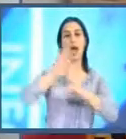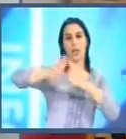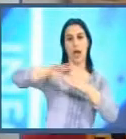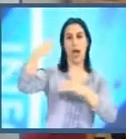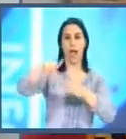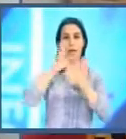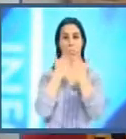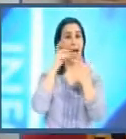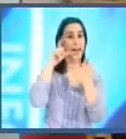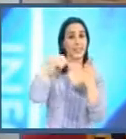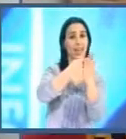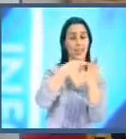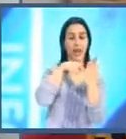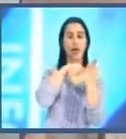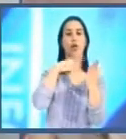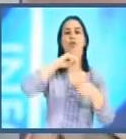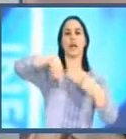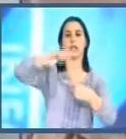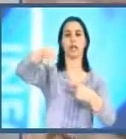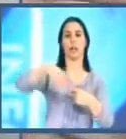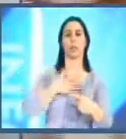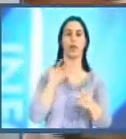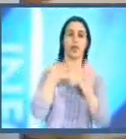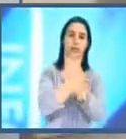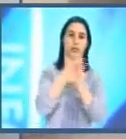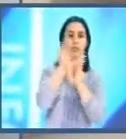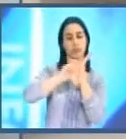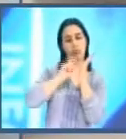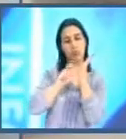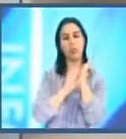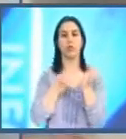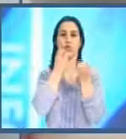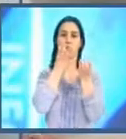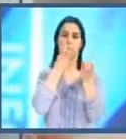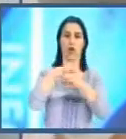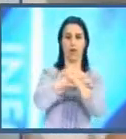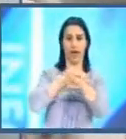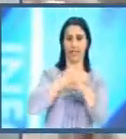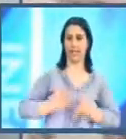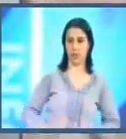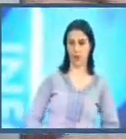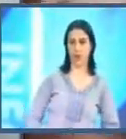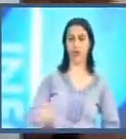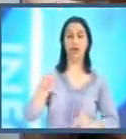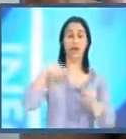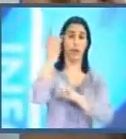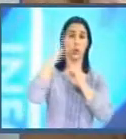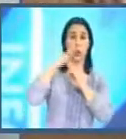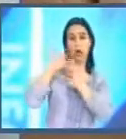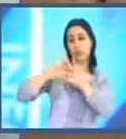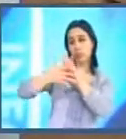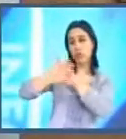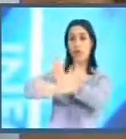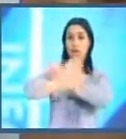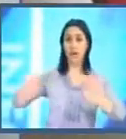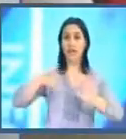l'agenda on les famílies també poden explicar informació diversa sobre el nen. Després de parlar amb les tutores, toca el torn de dir